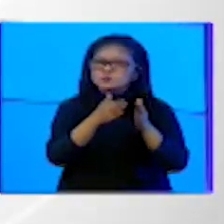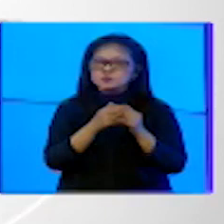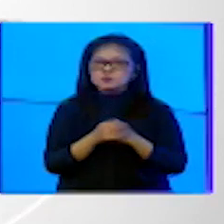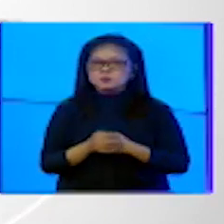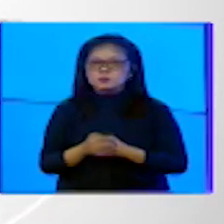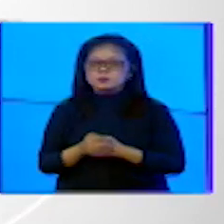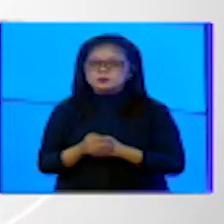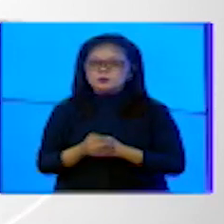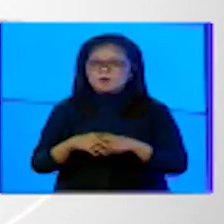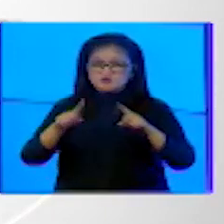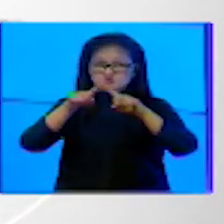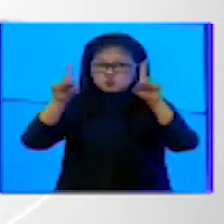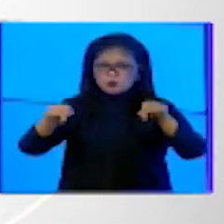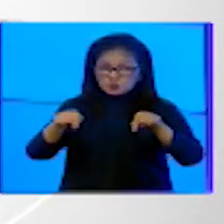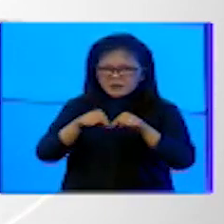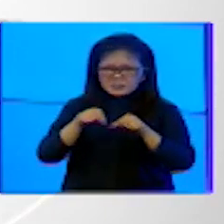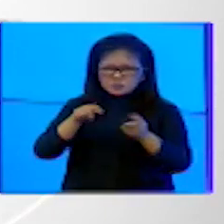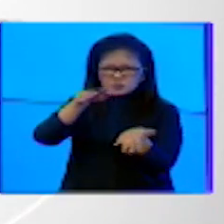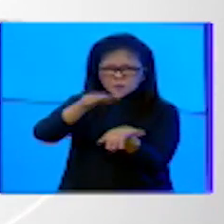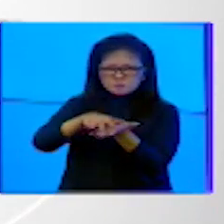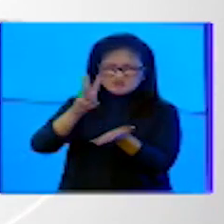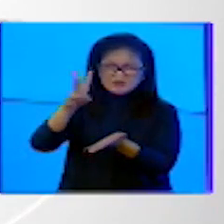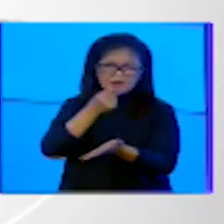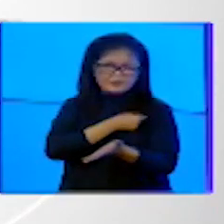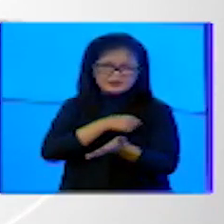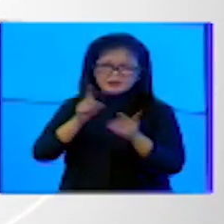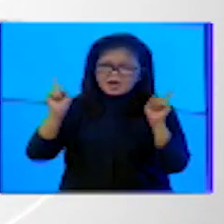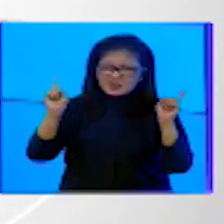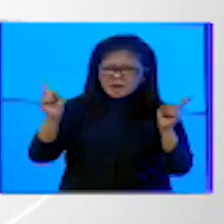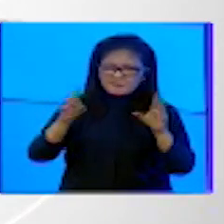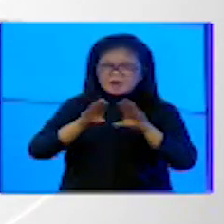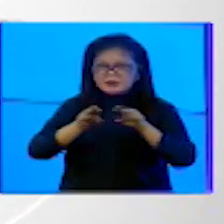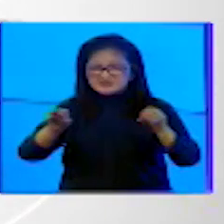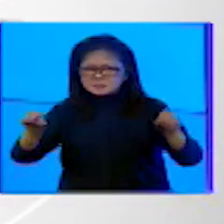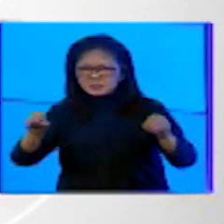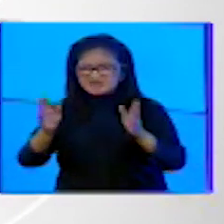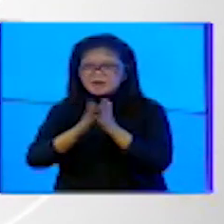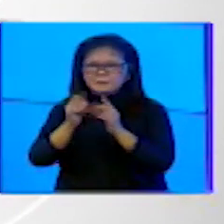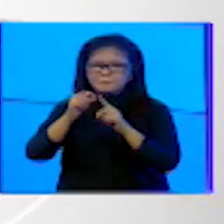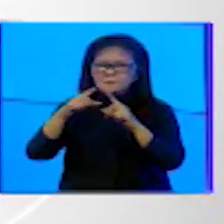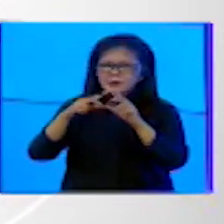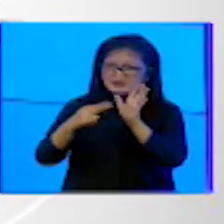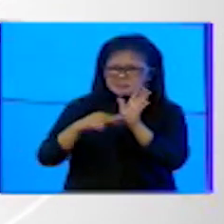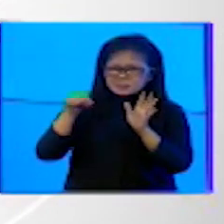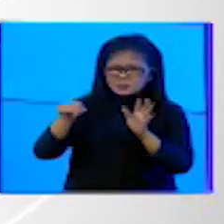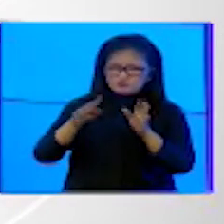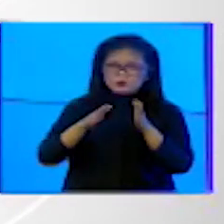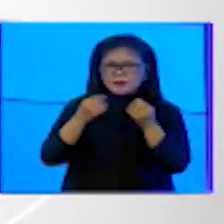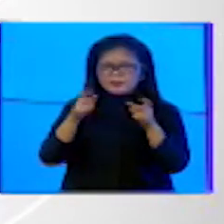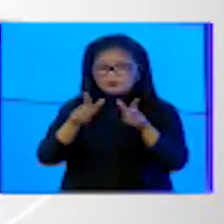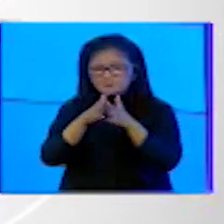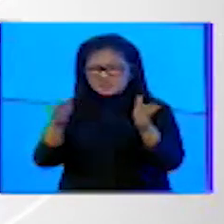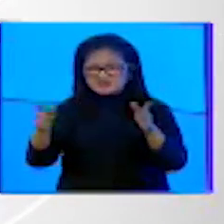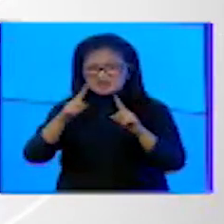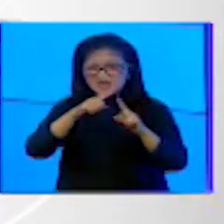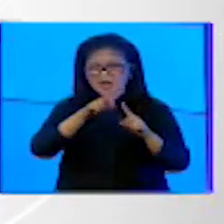Berdasarkan surat keputusan bersama tiga menteri, Menteri Agama, Menaker, dan Menpan RB, daftar libur panjang akhir tahun berlangsung dari 24